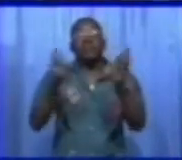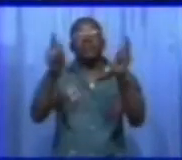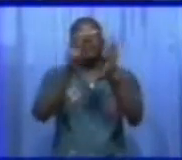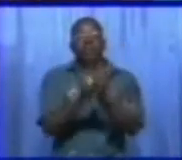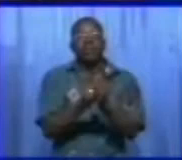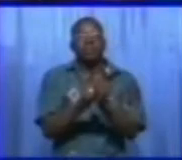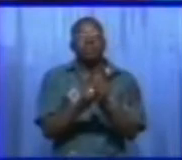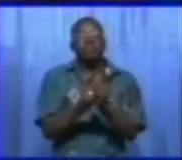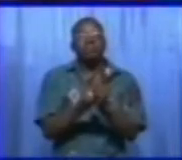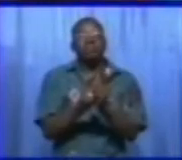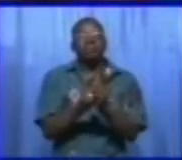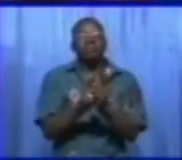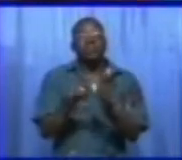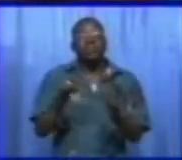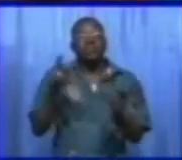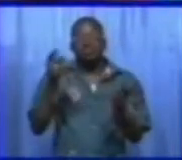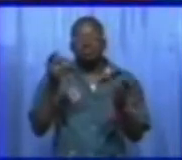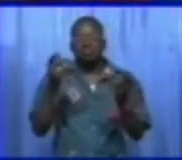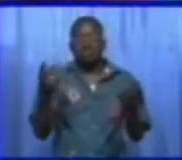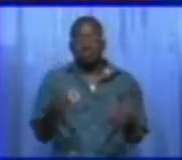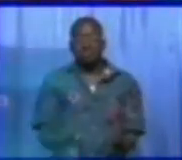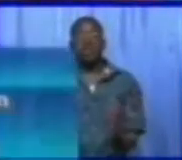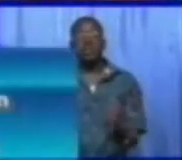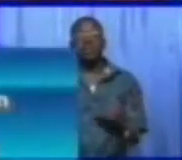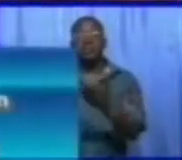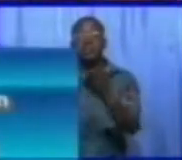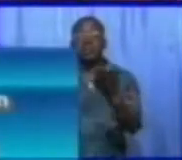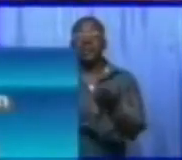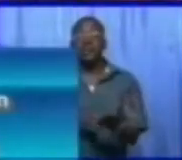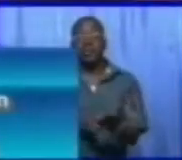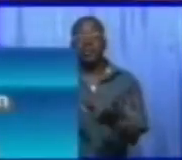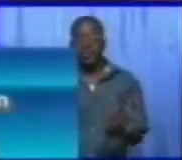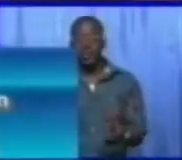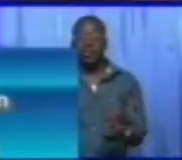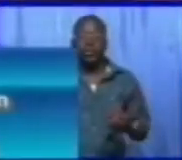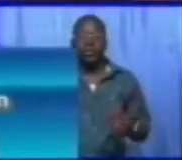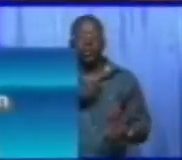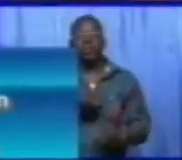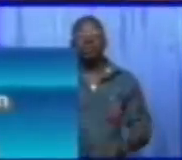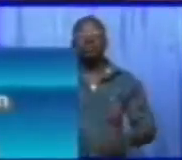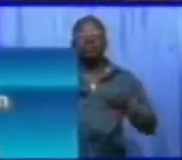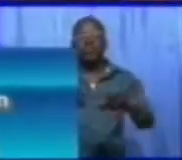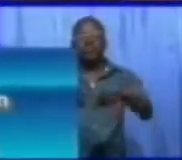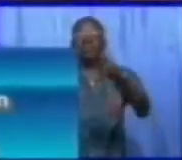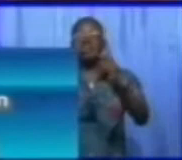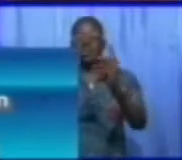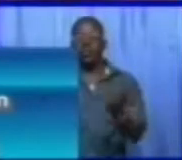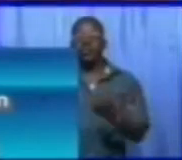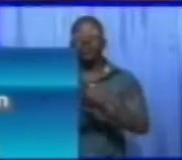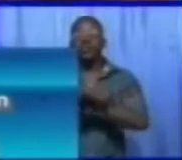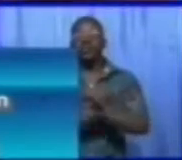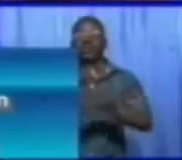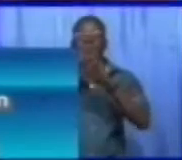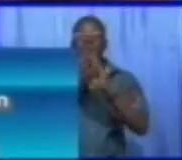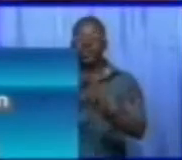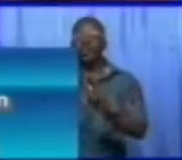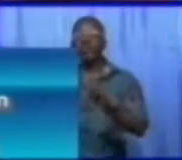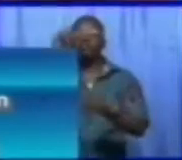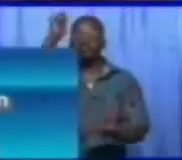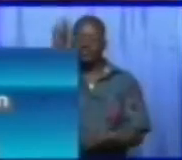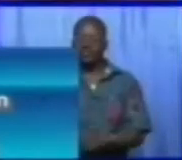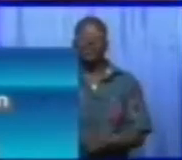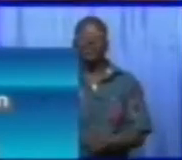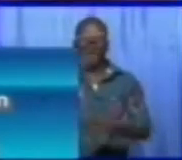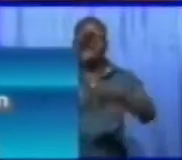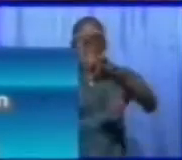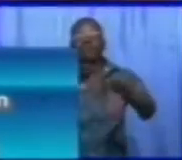Ce présent rapport que nous sommes en train de fournir nous permet aujourd'hui de répondre d'abord oui à